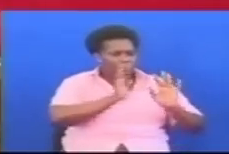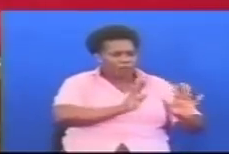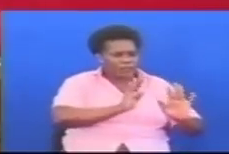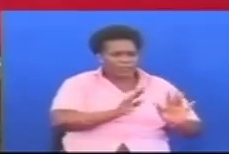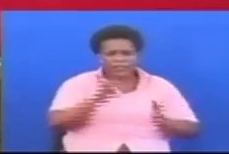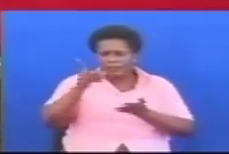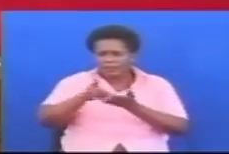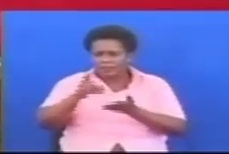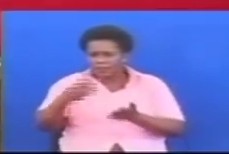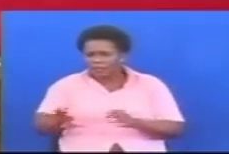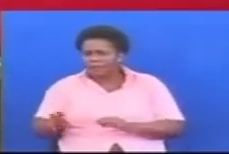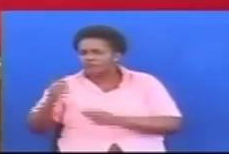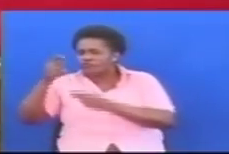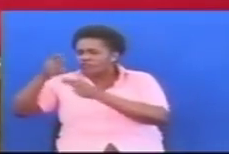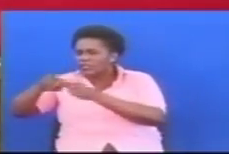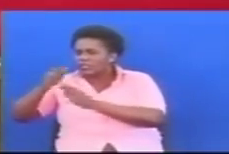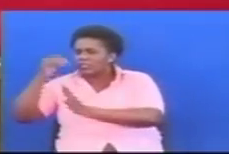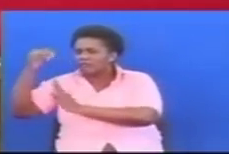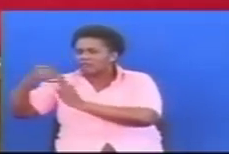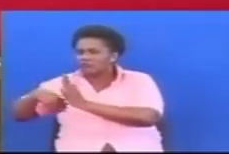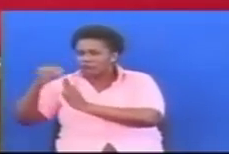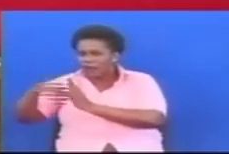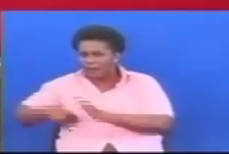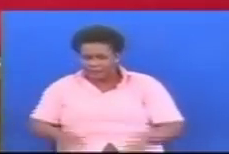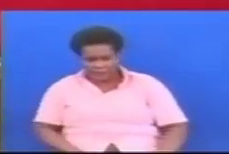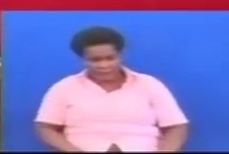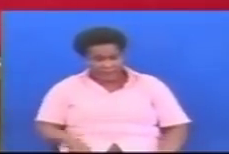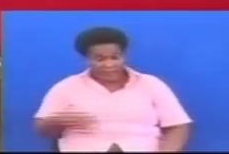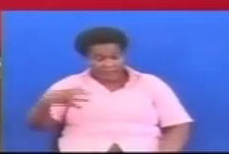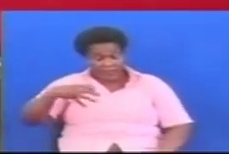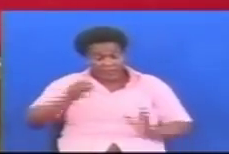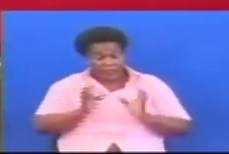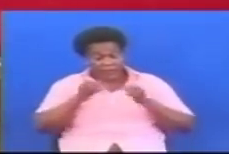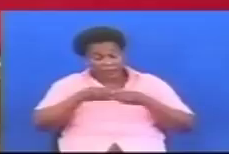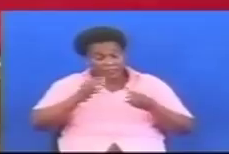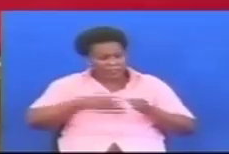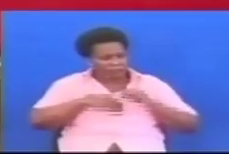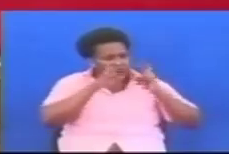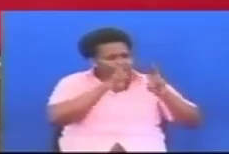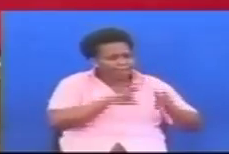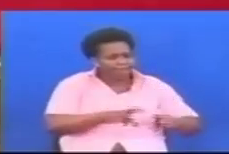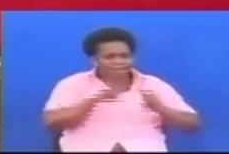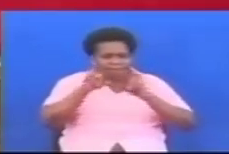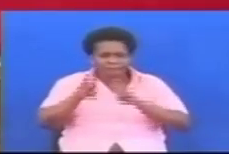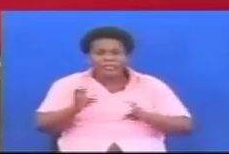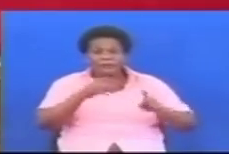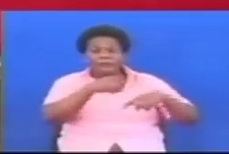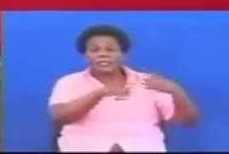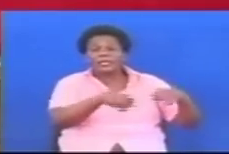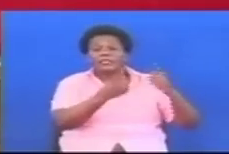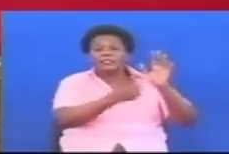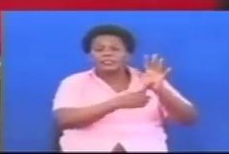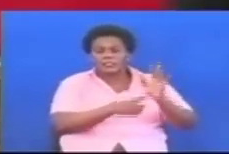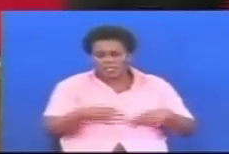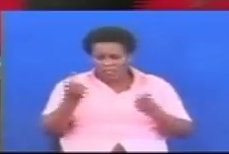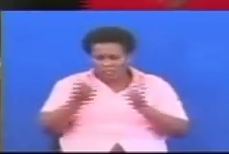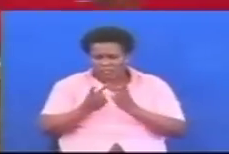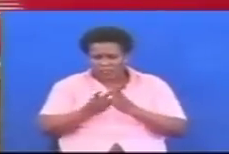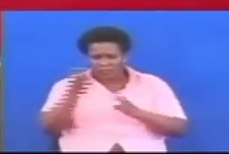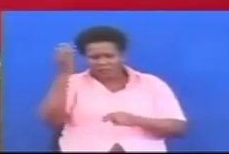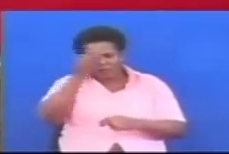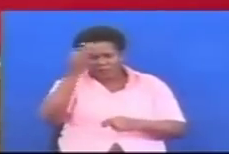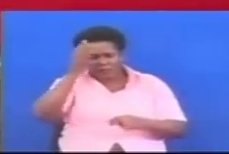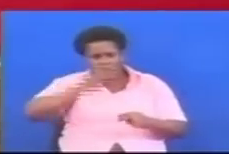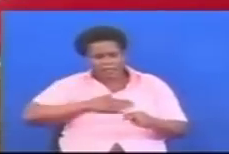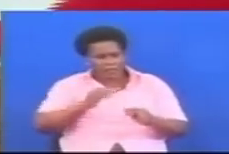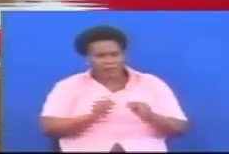Mtwara. Katika ziara hiyo kamati ilikagua jumla ya miradi 6 kama inavyoonekana katika taarifa ya kamati mliopewa kipengele cha